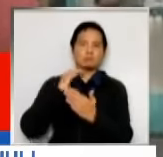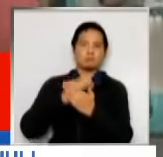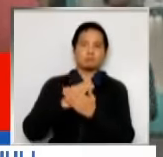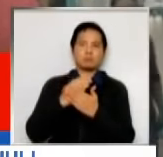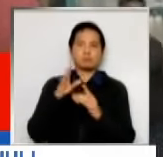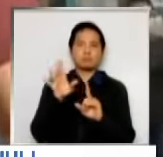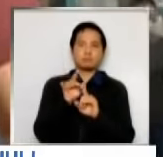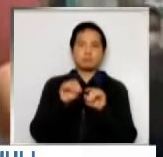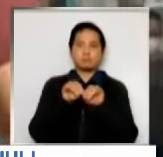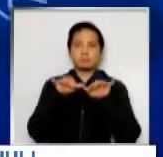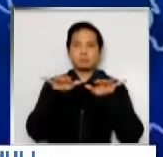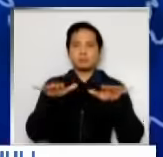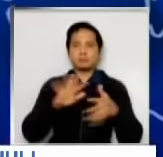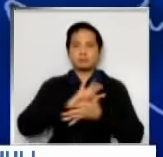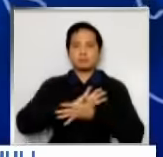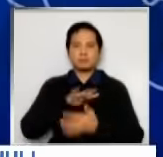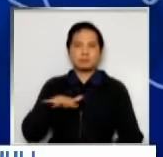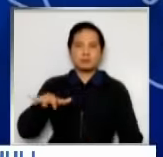komunidad.